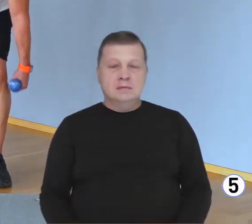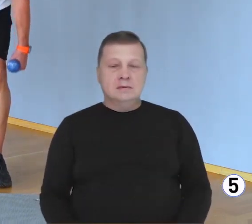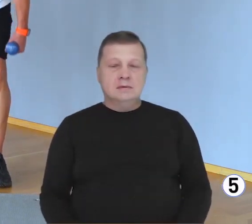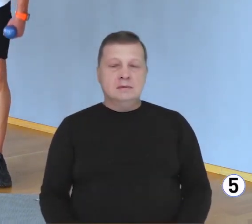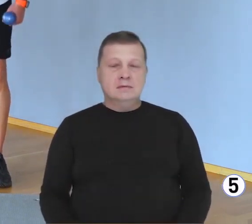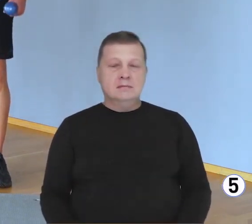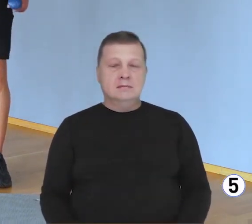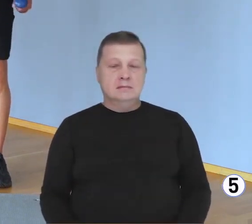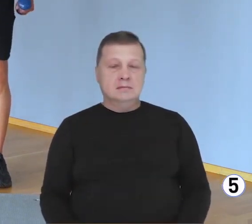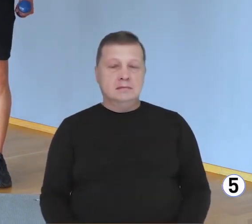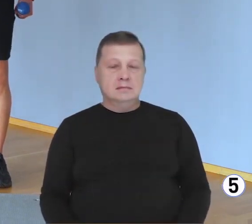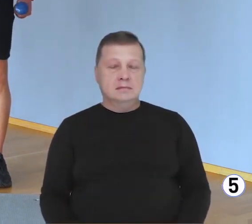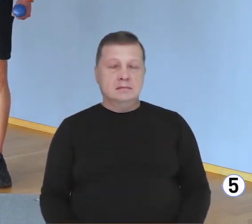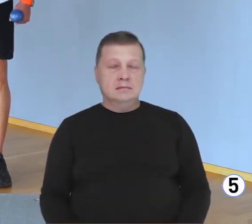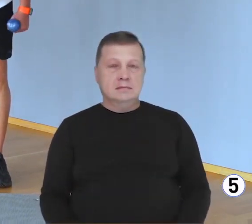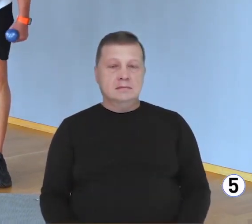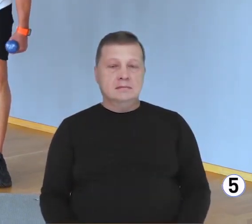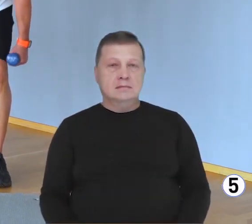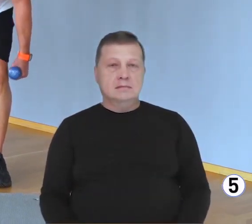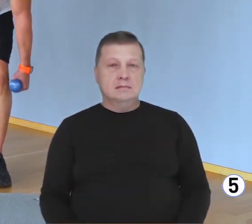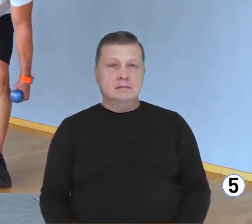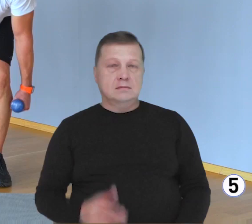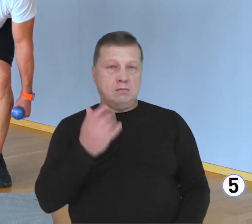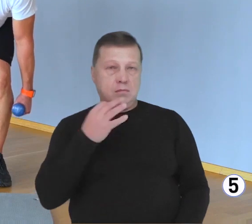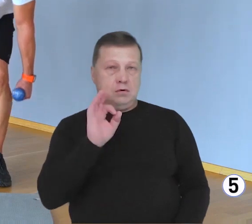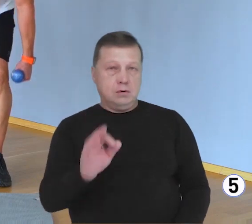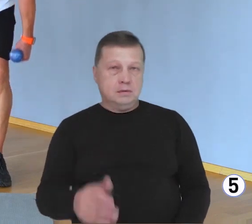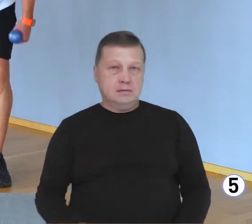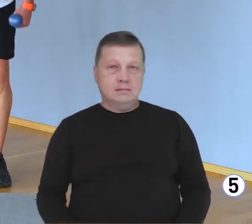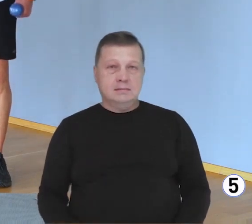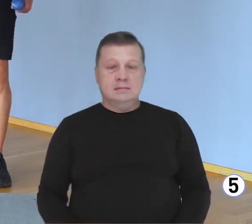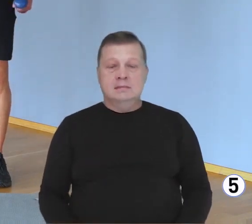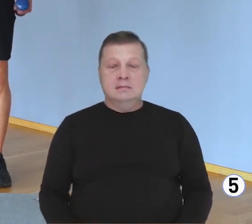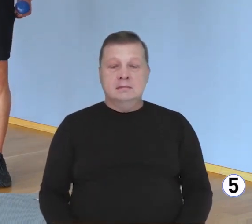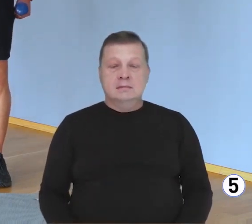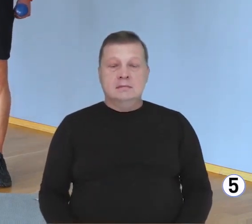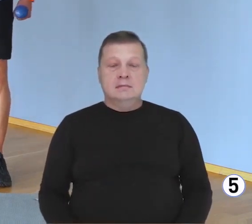szybciej. Wdech i góra, wydech. Dobrze.